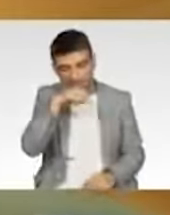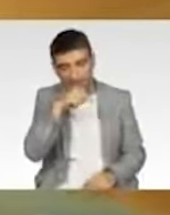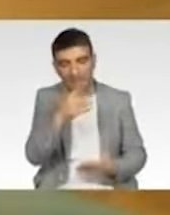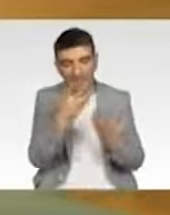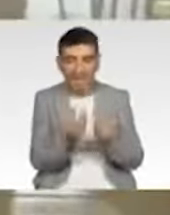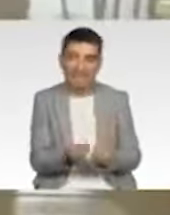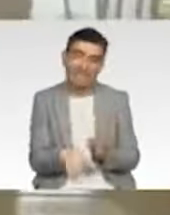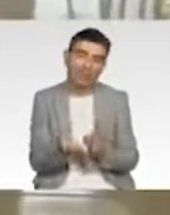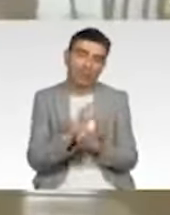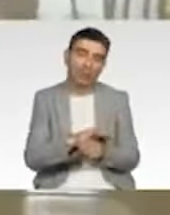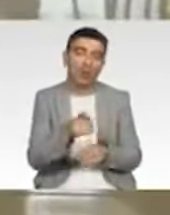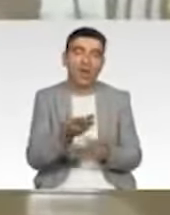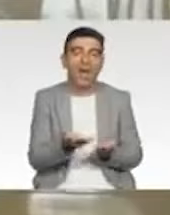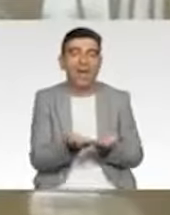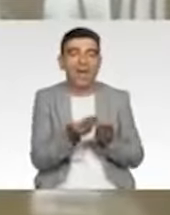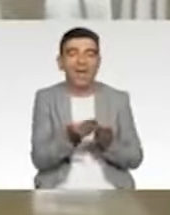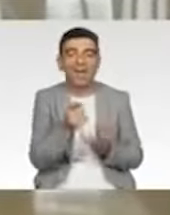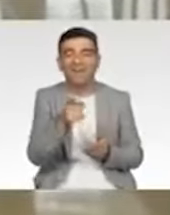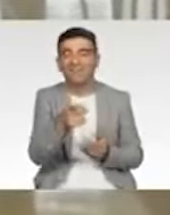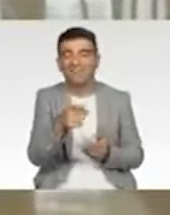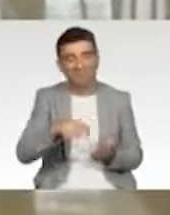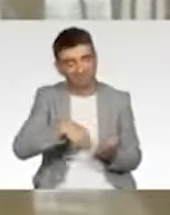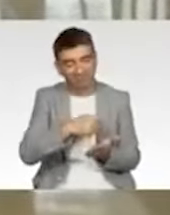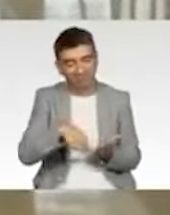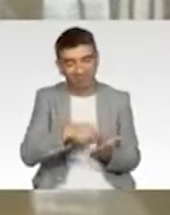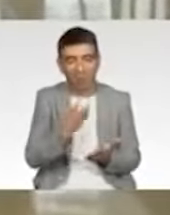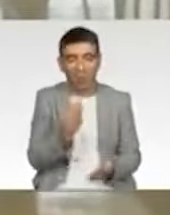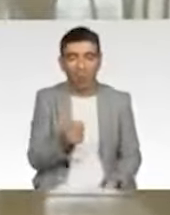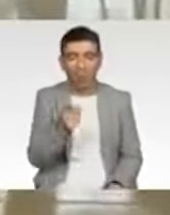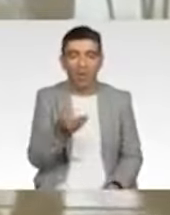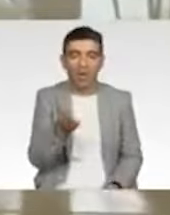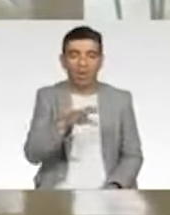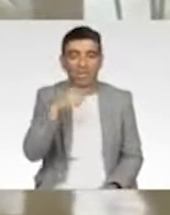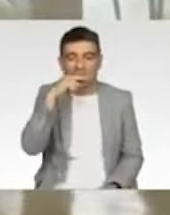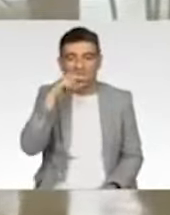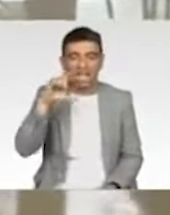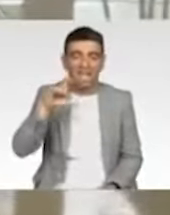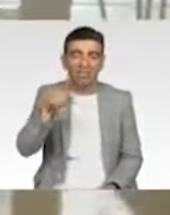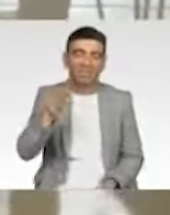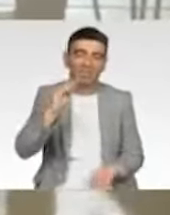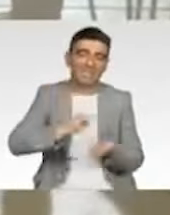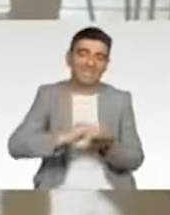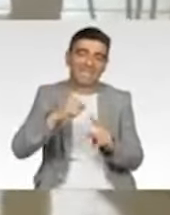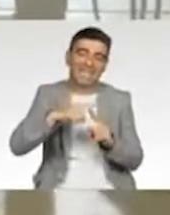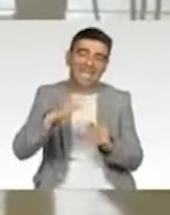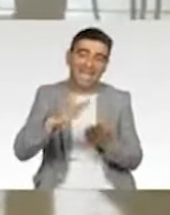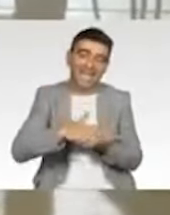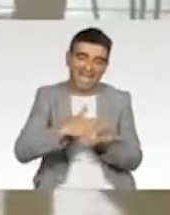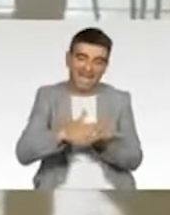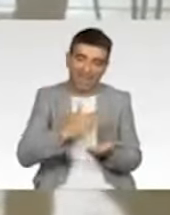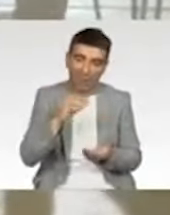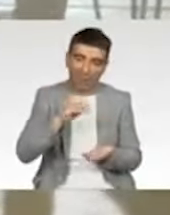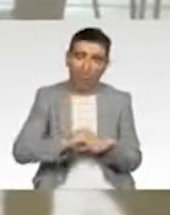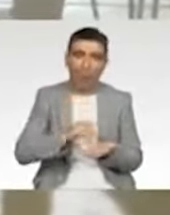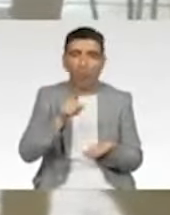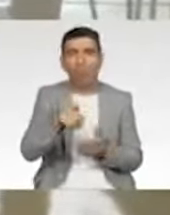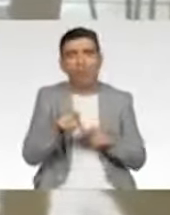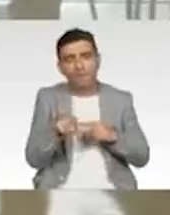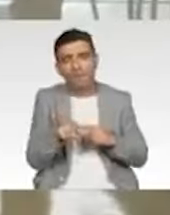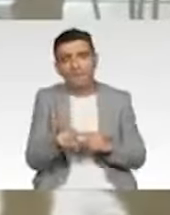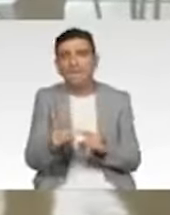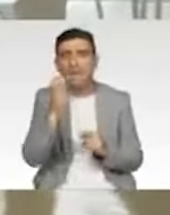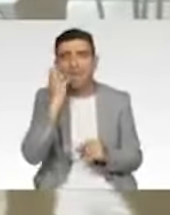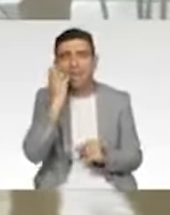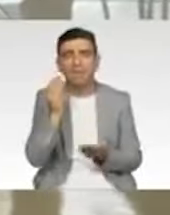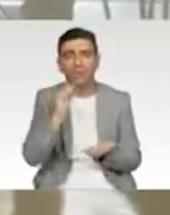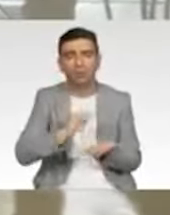eridikten sonra hafif bir karamelize olacak. Ondan sonra salçamızı ilave edip tereyağını koyup onun peşinden patatesimizi